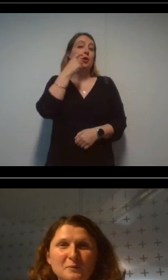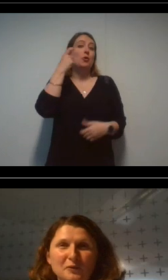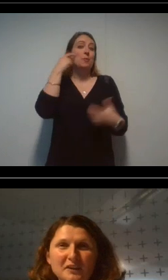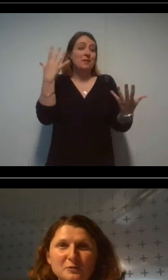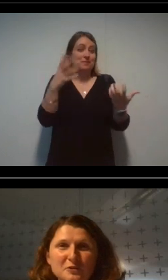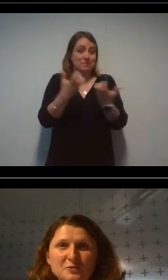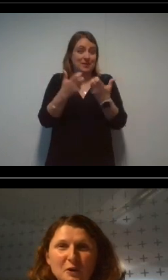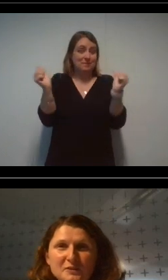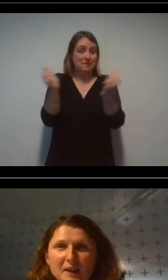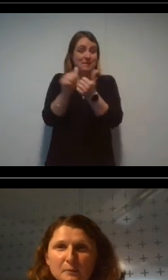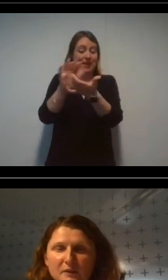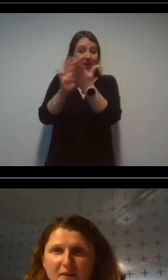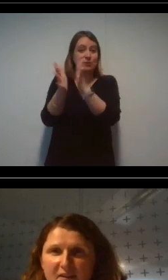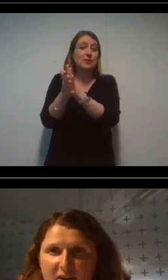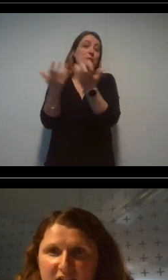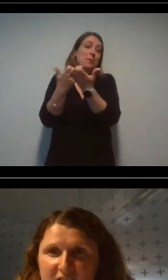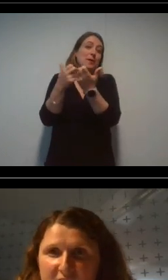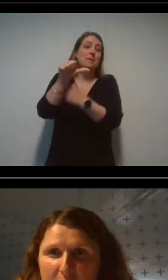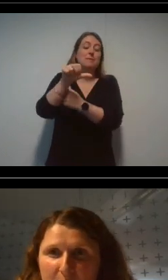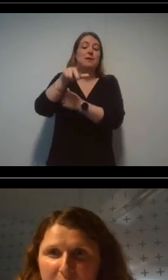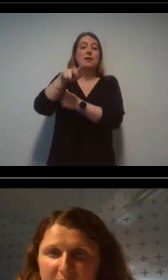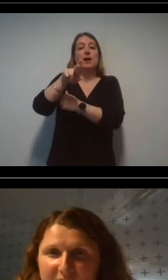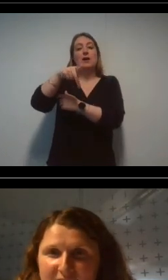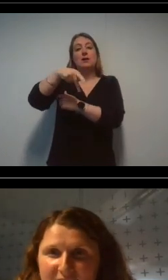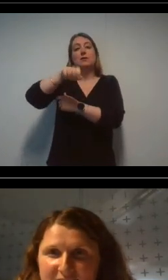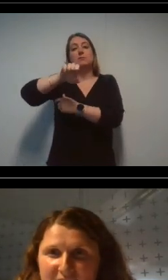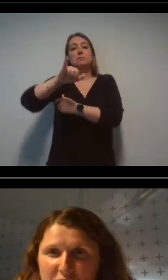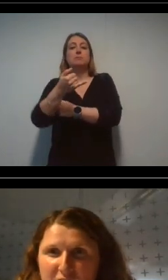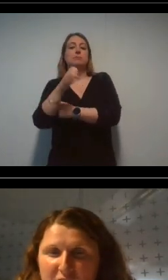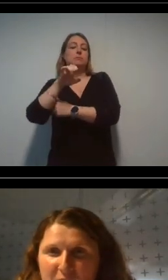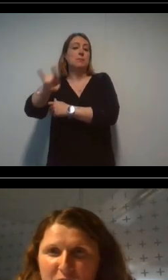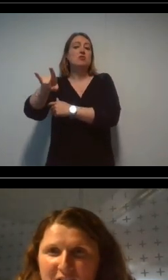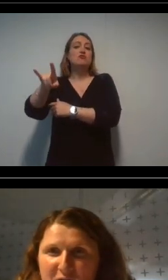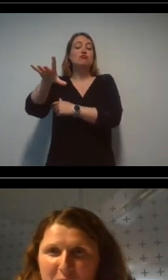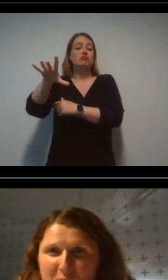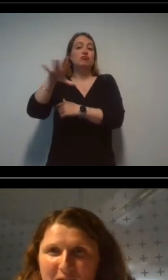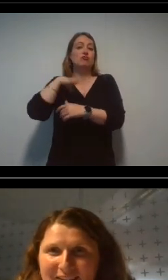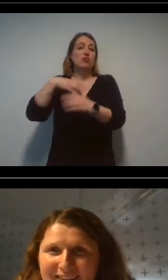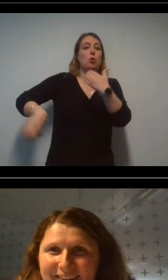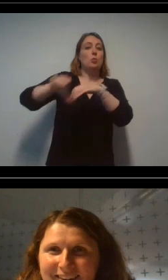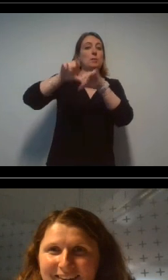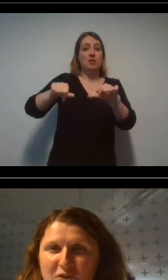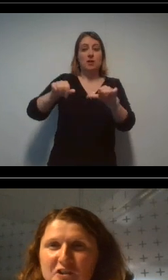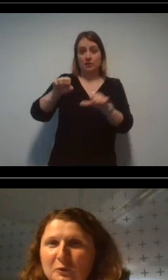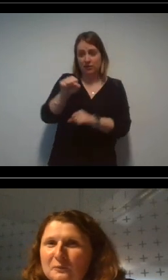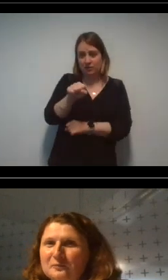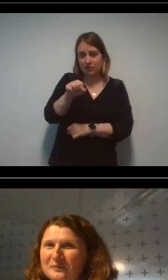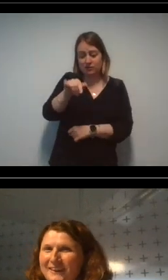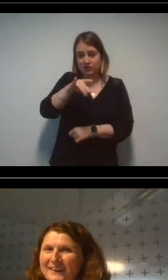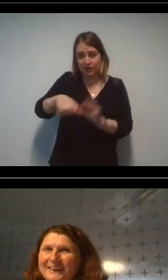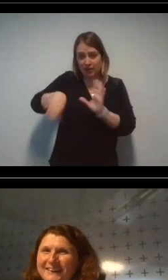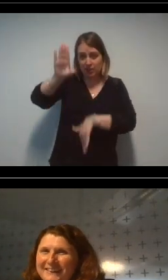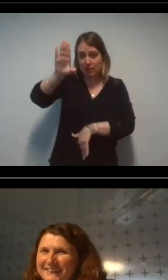peut être complémentaire sur le sujet du handicap. Il y a Servan qui lève la main. C'est ça, tu lèves la main, tu veux t'exprimer peut-être. Non, j'ai